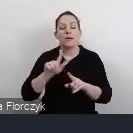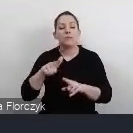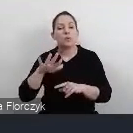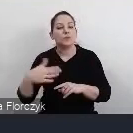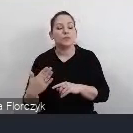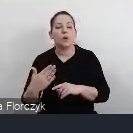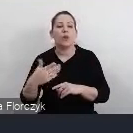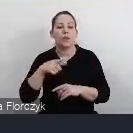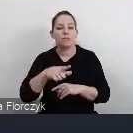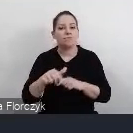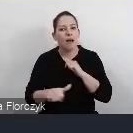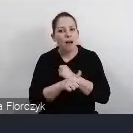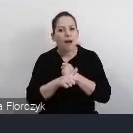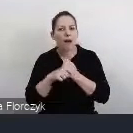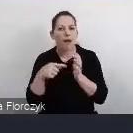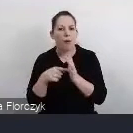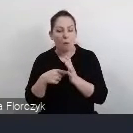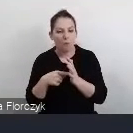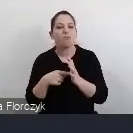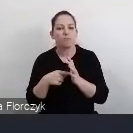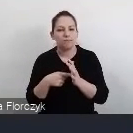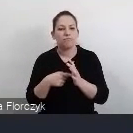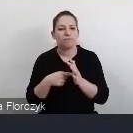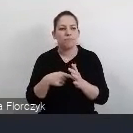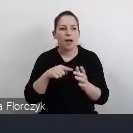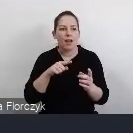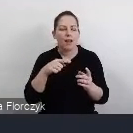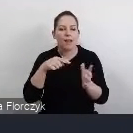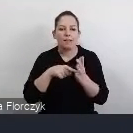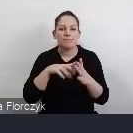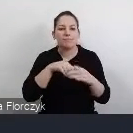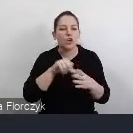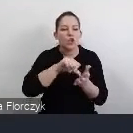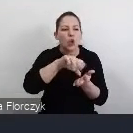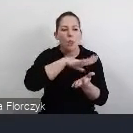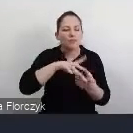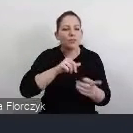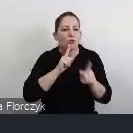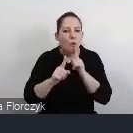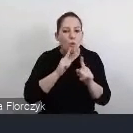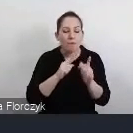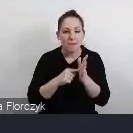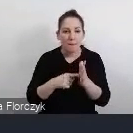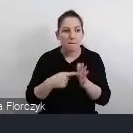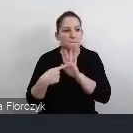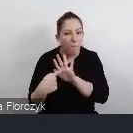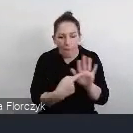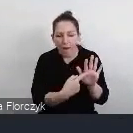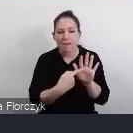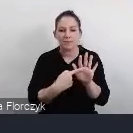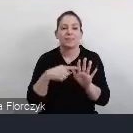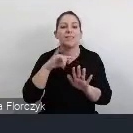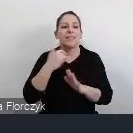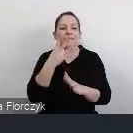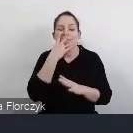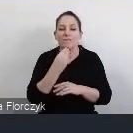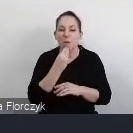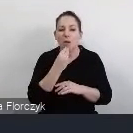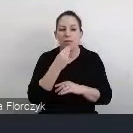też argument właśnie w rozmowach z tymi środowiskami, żeby pokazać, jak